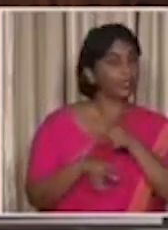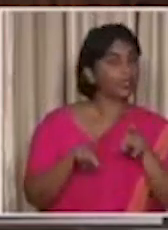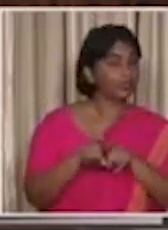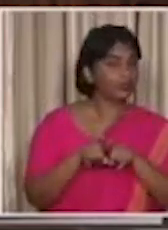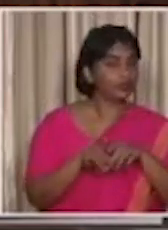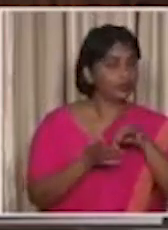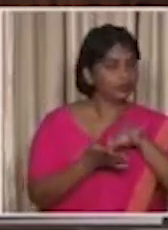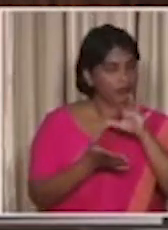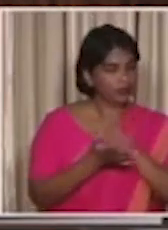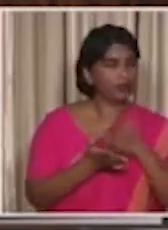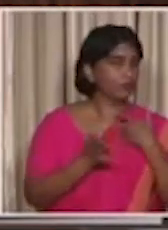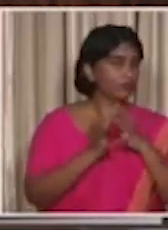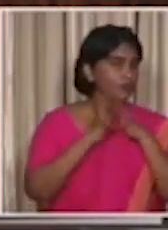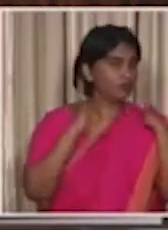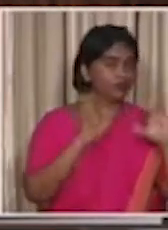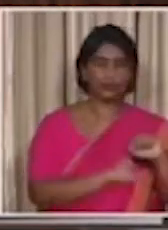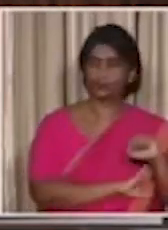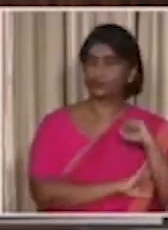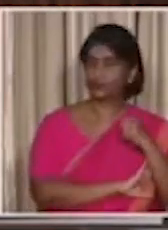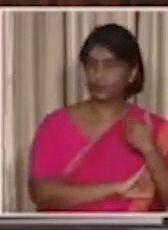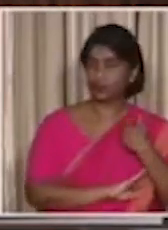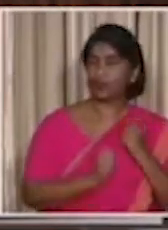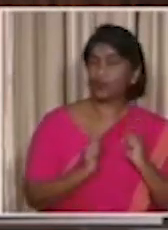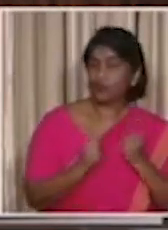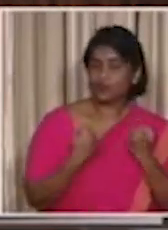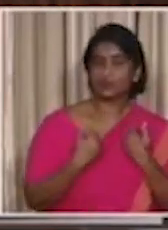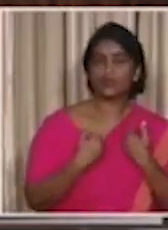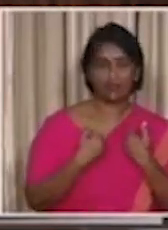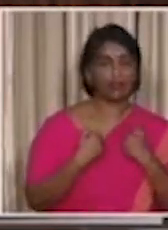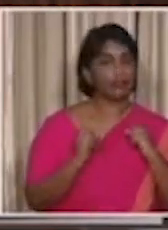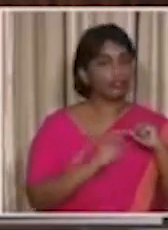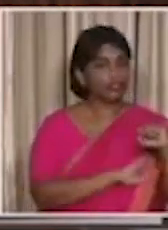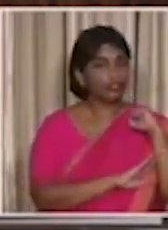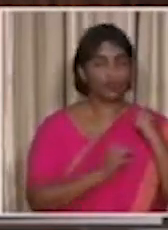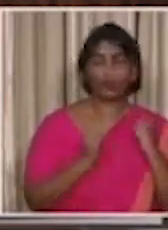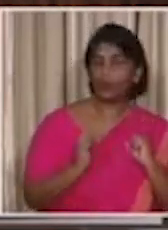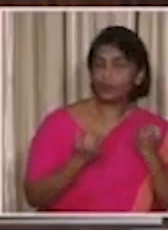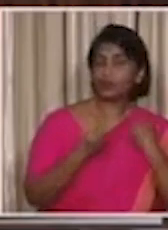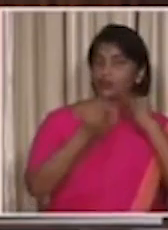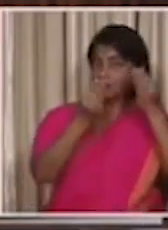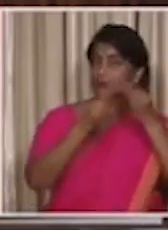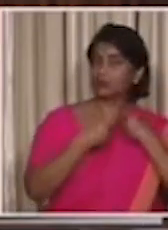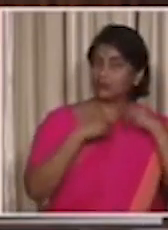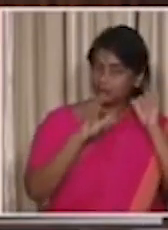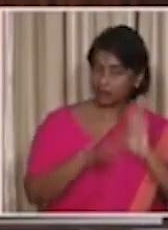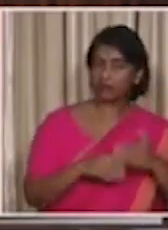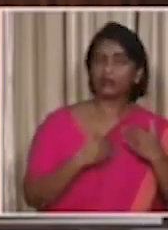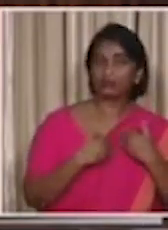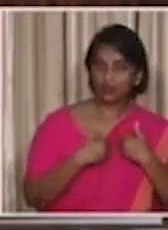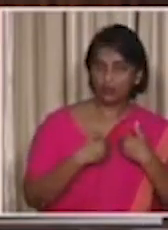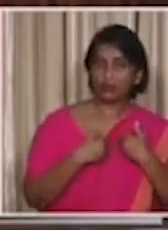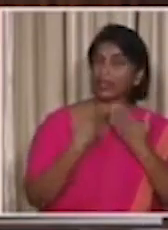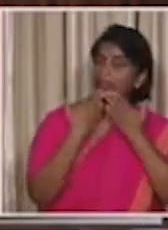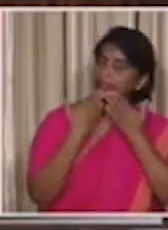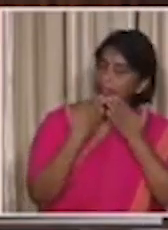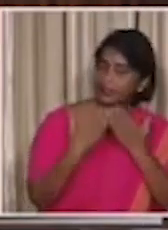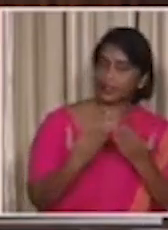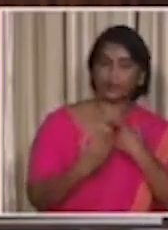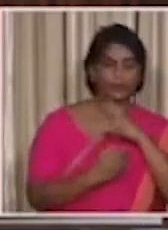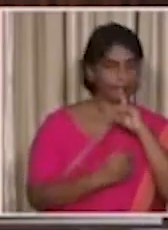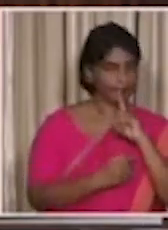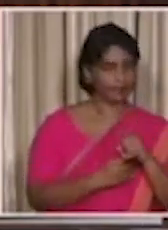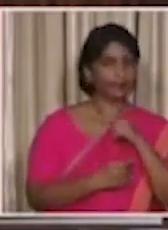තීරණය අපට විශාල ශක්තියක්, ධෛර්යයක්, ශක්තිය සහ ධෛර්යය ලබා දීම පිළිබඳ මම ස්තුතිය පළ